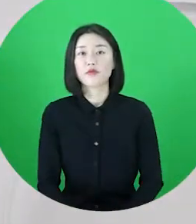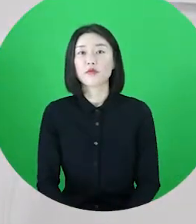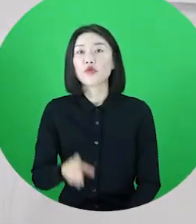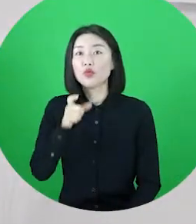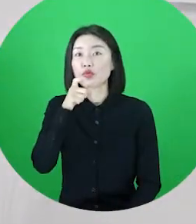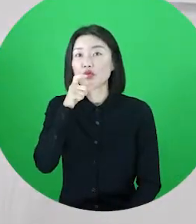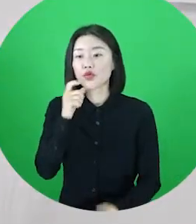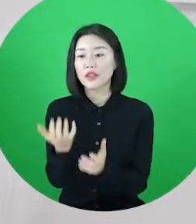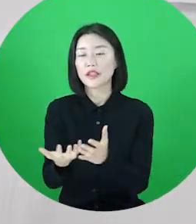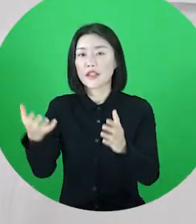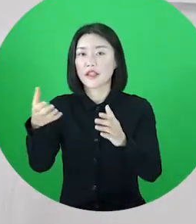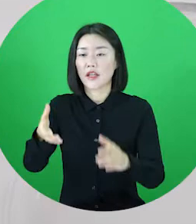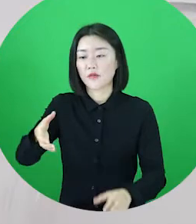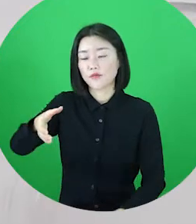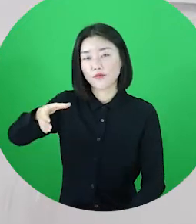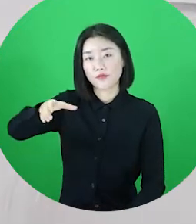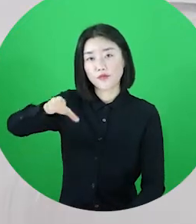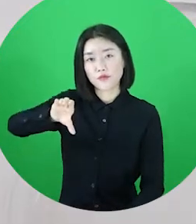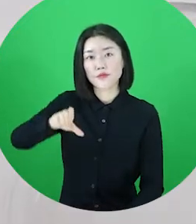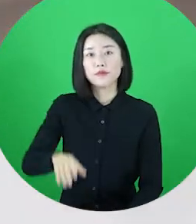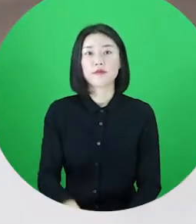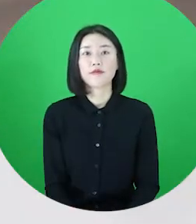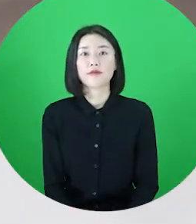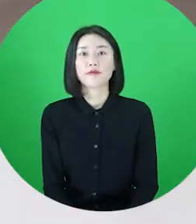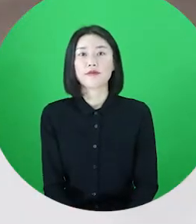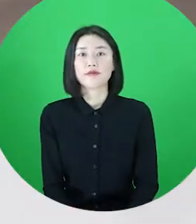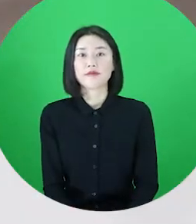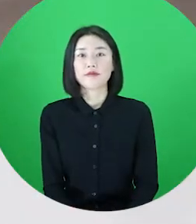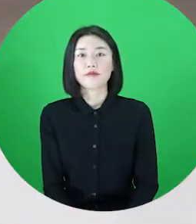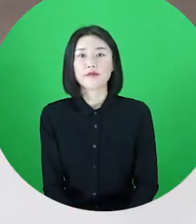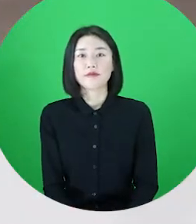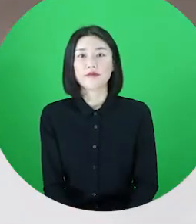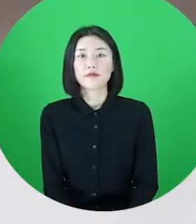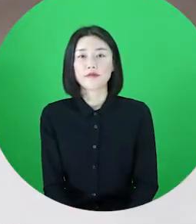네, 이 물을 그릇에 덜어줄 거예요.